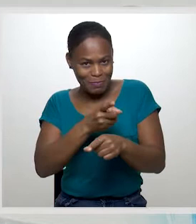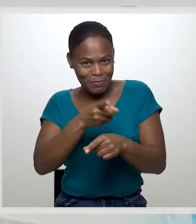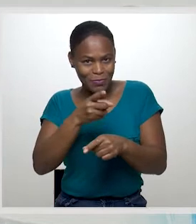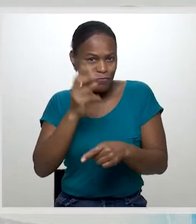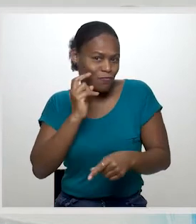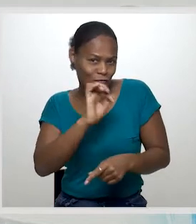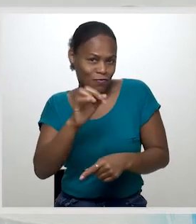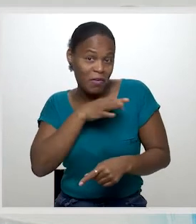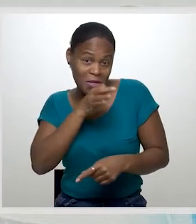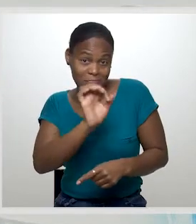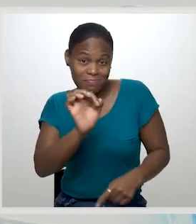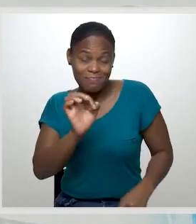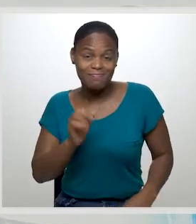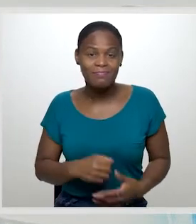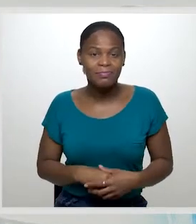tes parents?